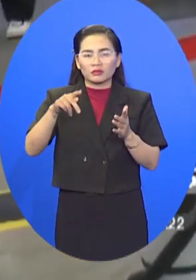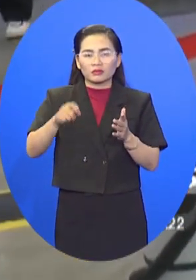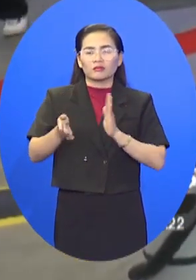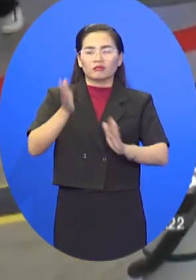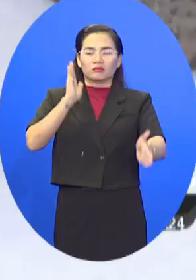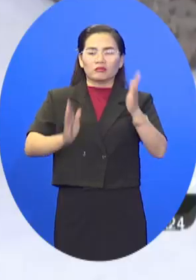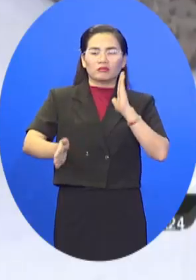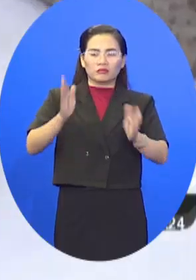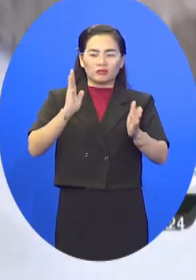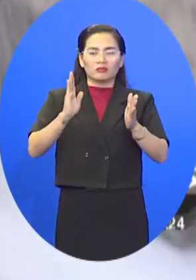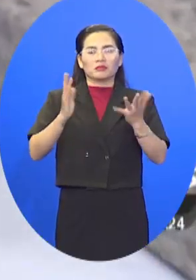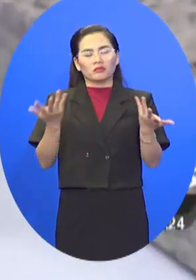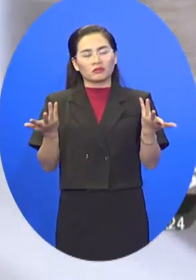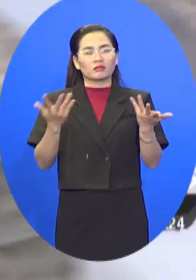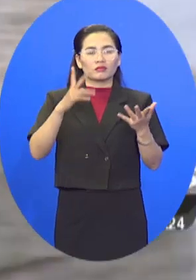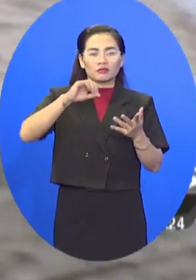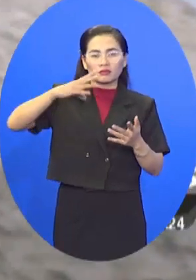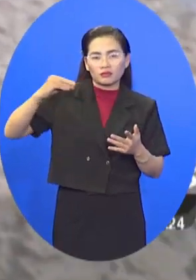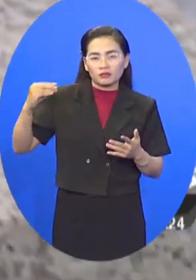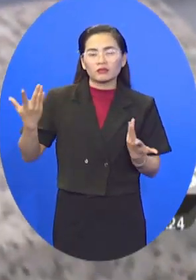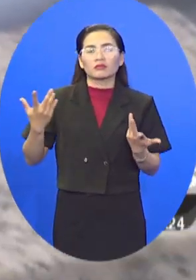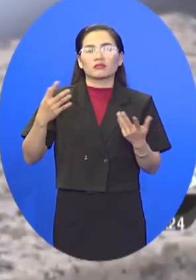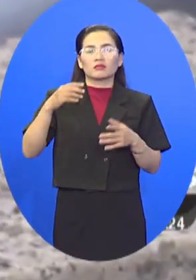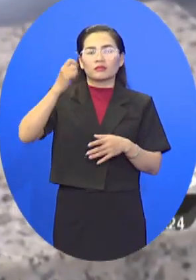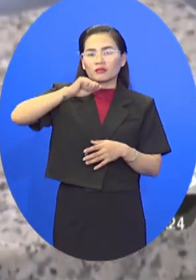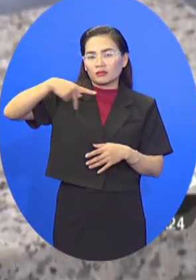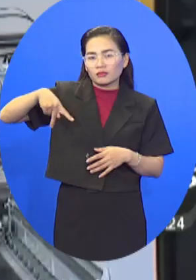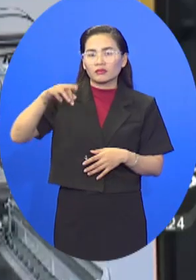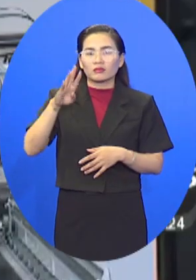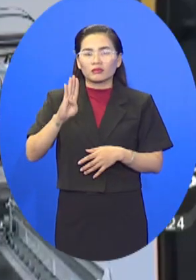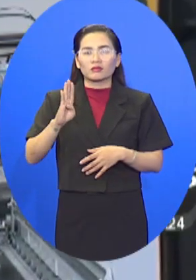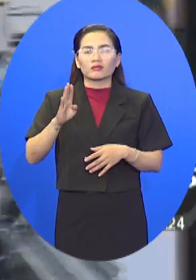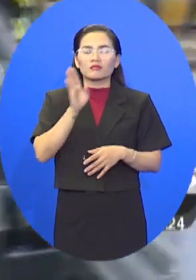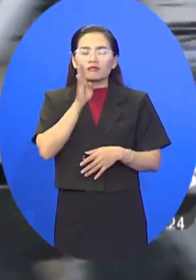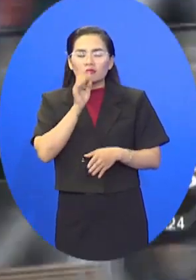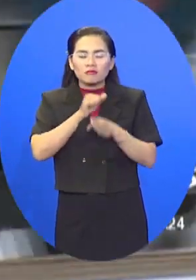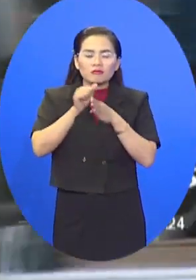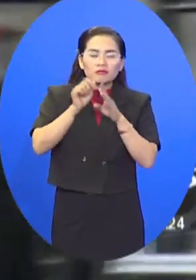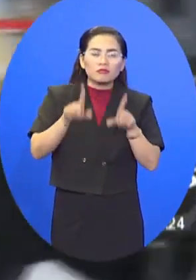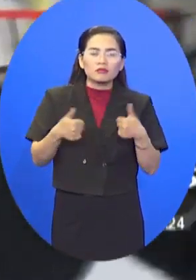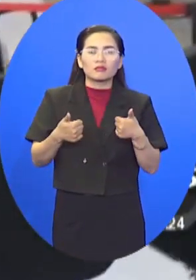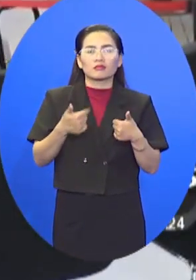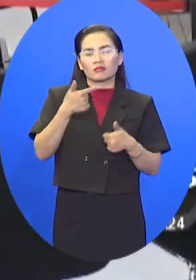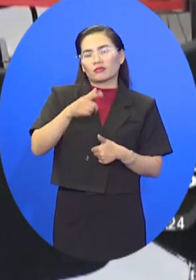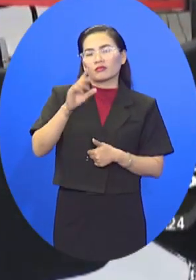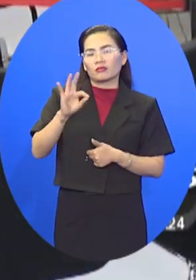robot phát triển phần mềm liên quan mở rộng các ứng dụng robot và hỗ trợ các cơ sở thử nghiệm robot trong hoạt động Logistic và thương